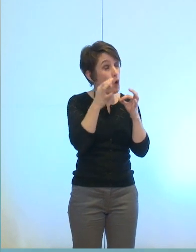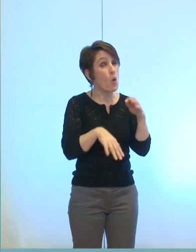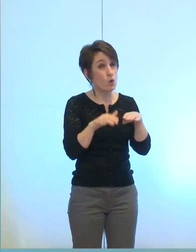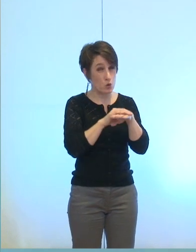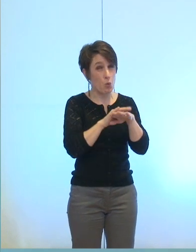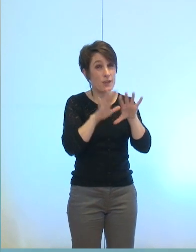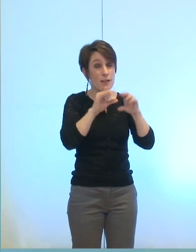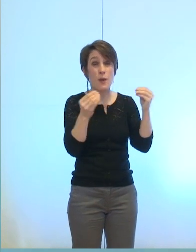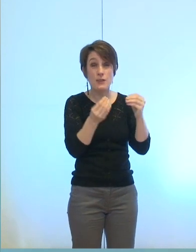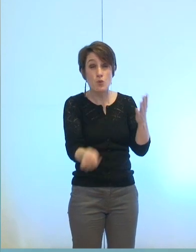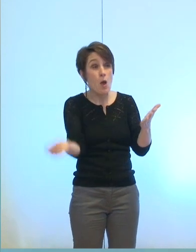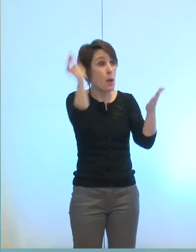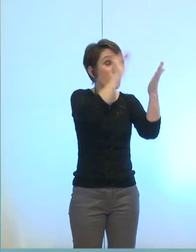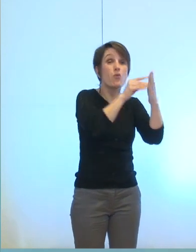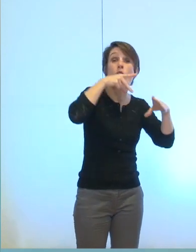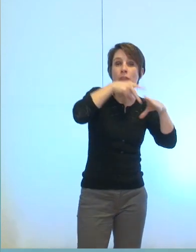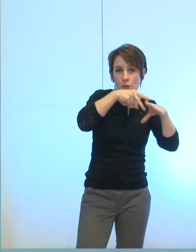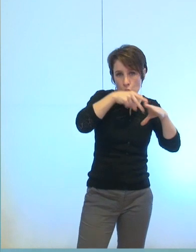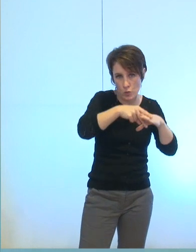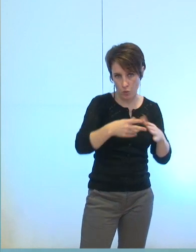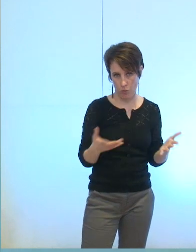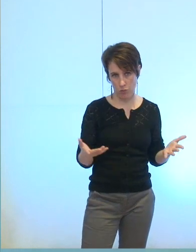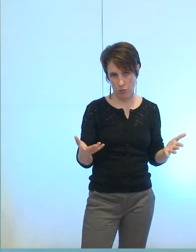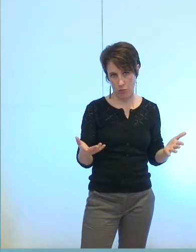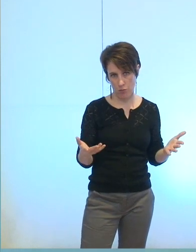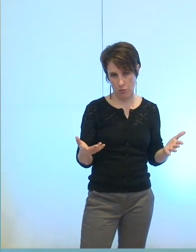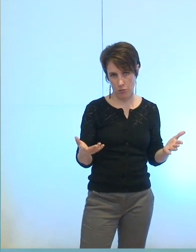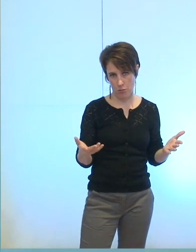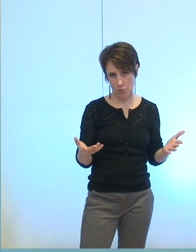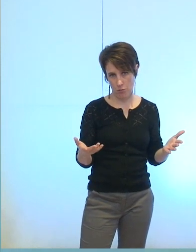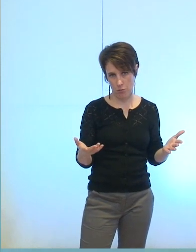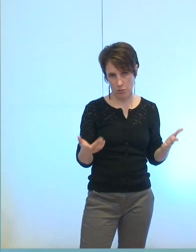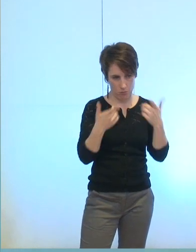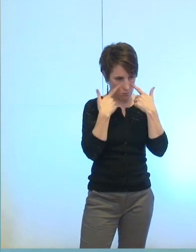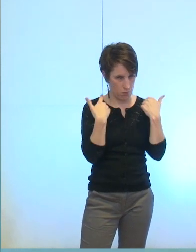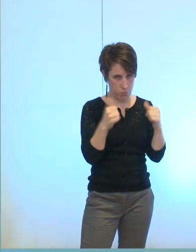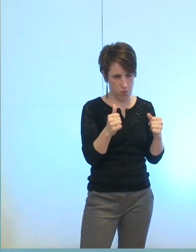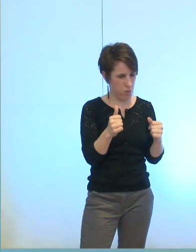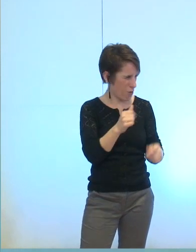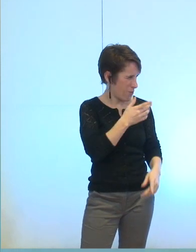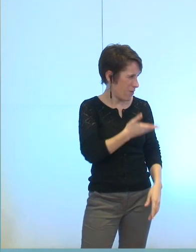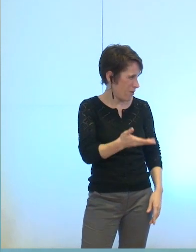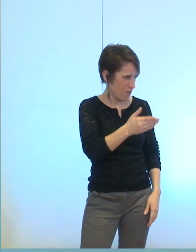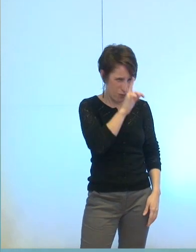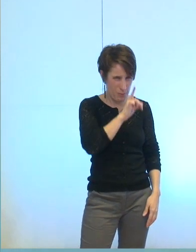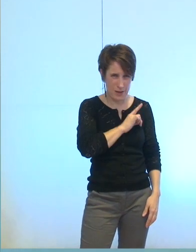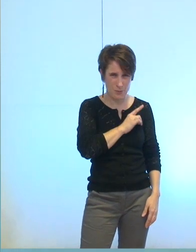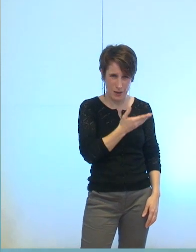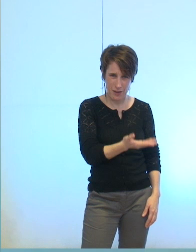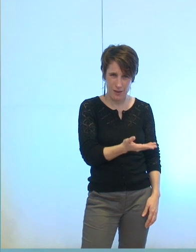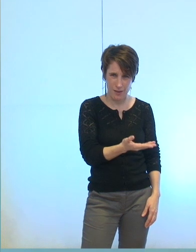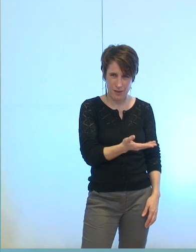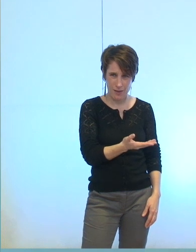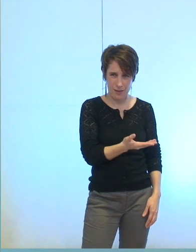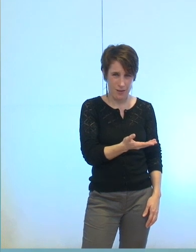introduction comment ne pas voir là un acte manqué qui signe la